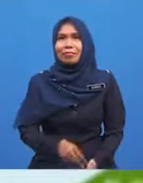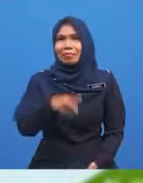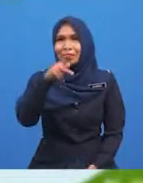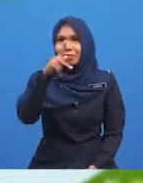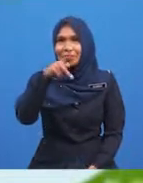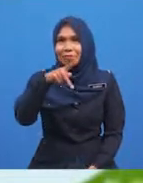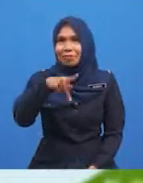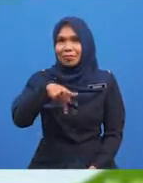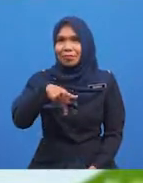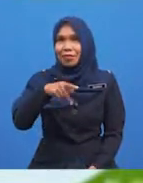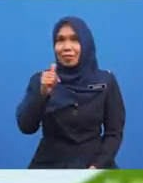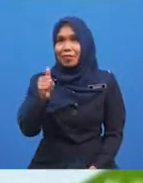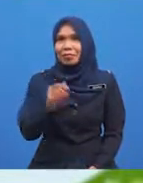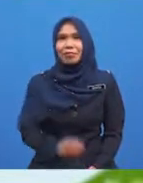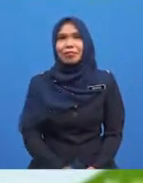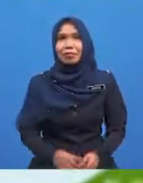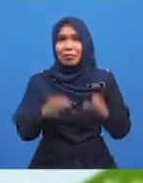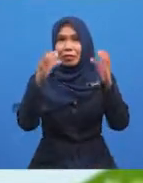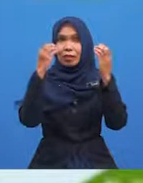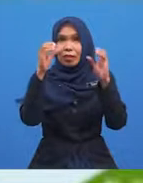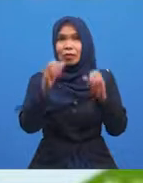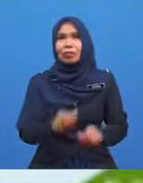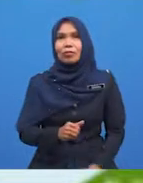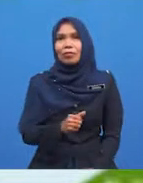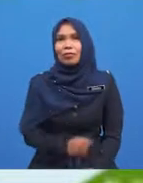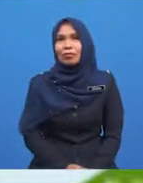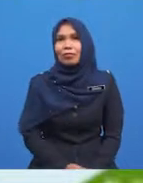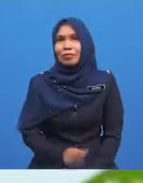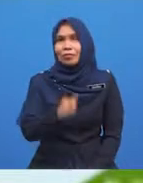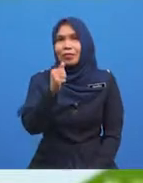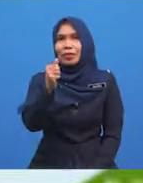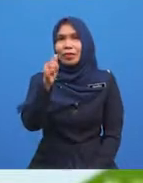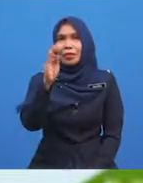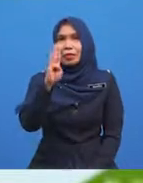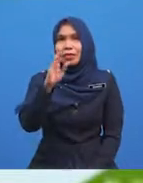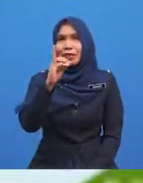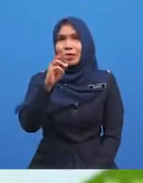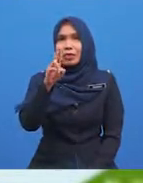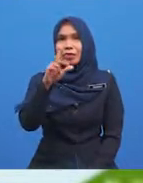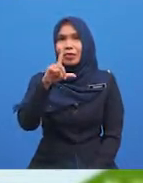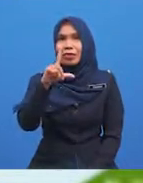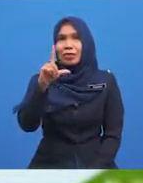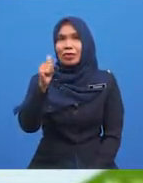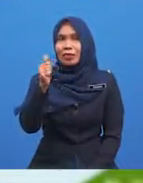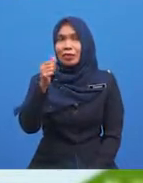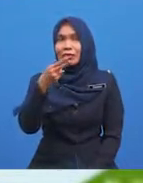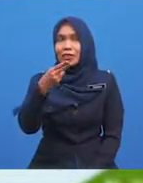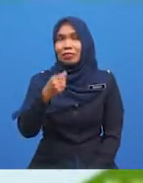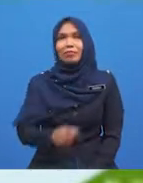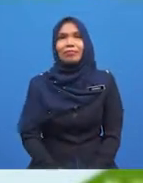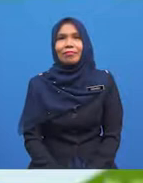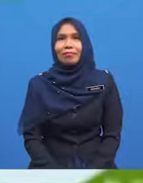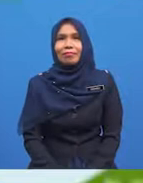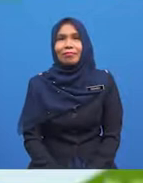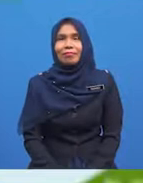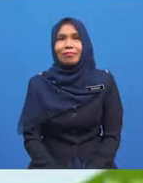saya, Cikgu Abdullah bin Ali dari Kolej Tingkatan 6 Tunku Abdul Rahman Putra,